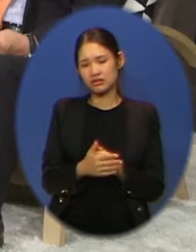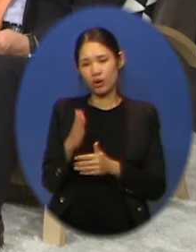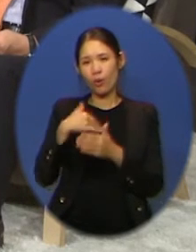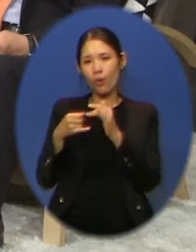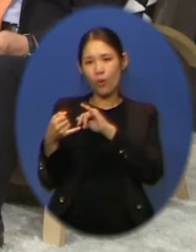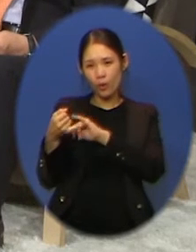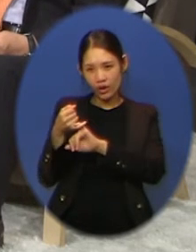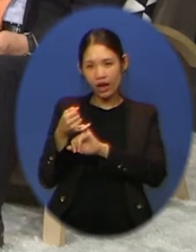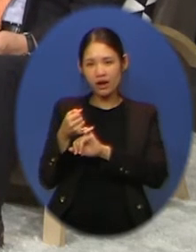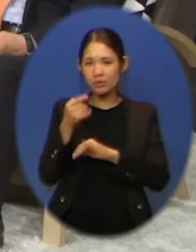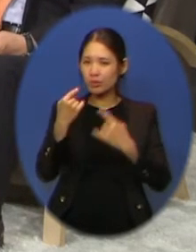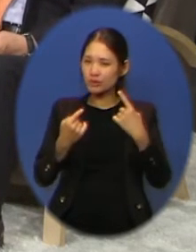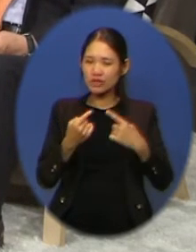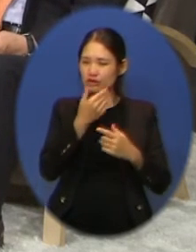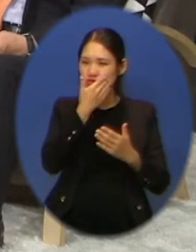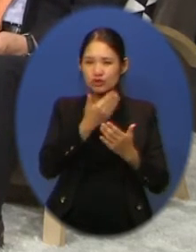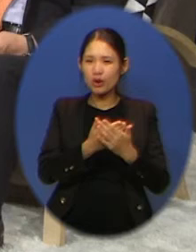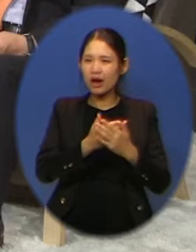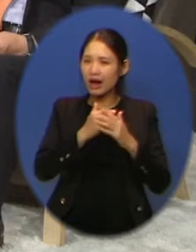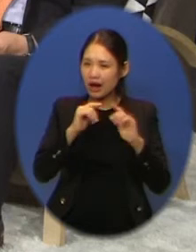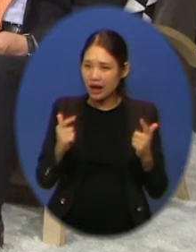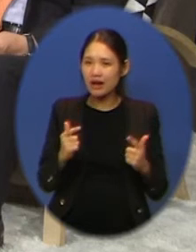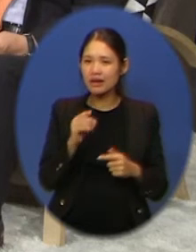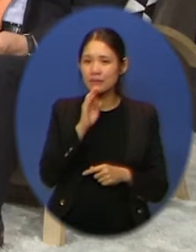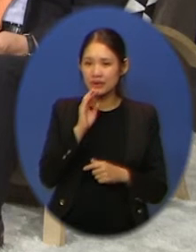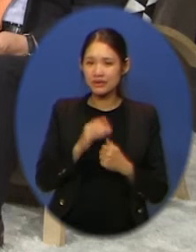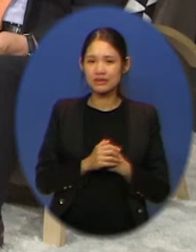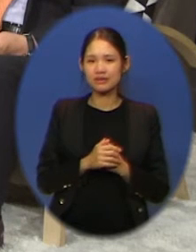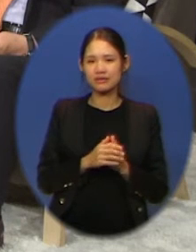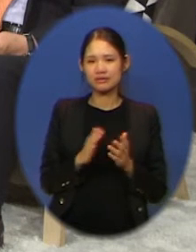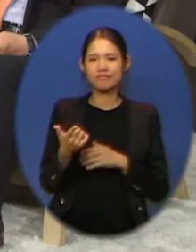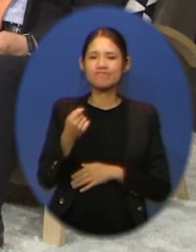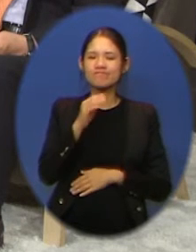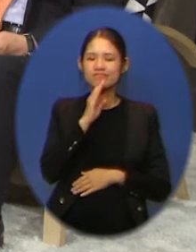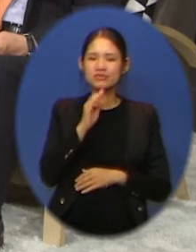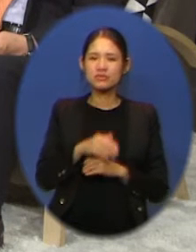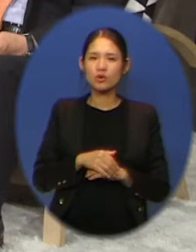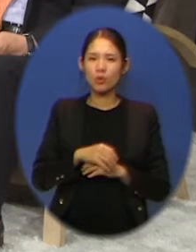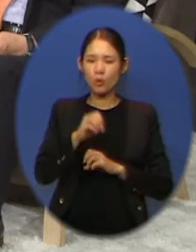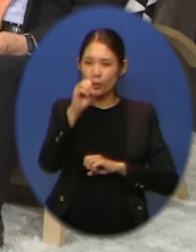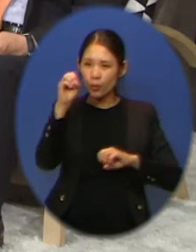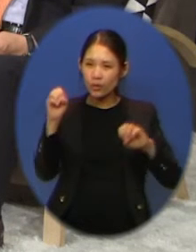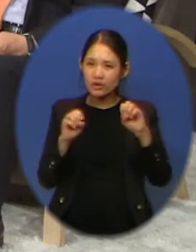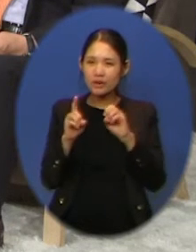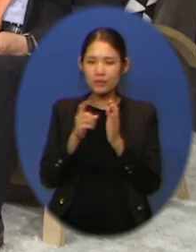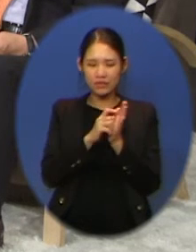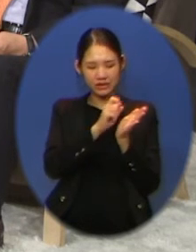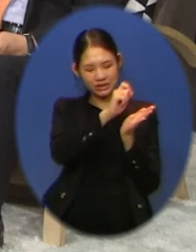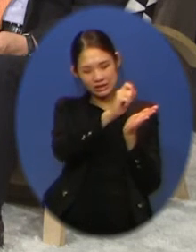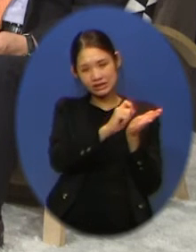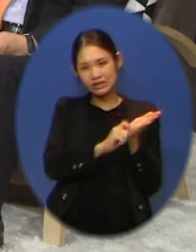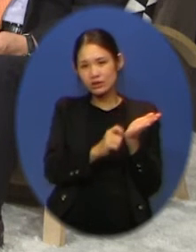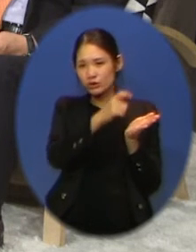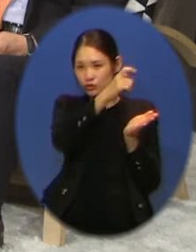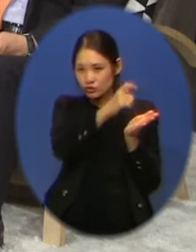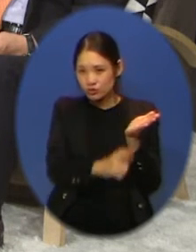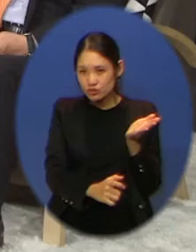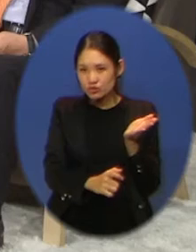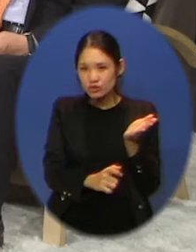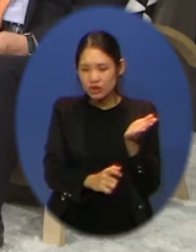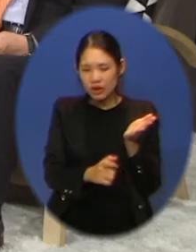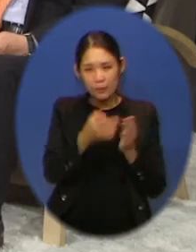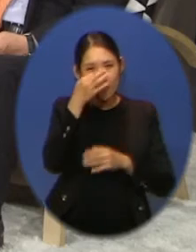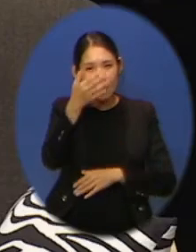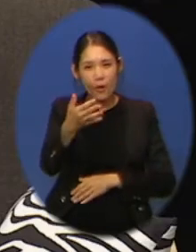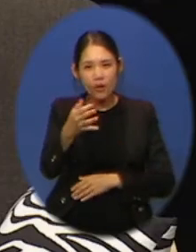공약보다는 게 중요하지 않다는 얘기를 들었는데. 맞습니다. 오히려 쭉 늘어나면 오히려 역효과가